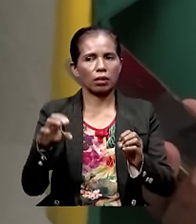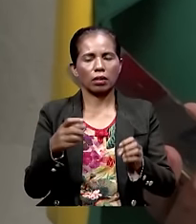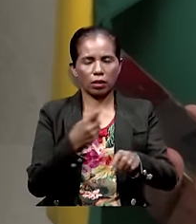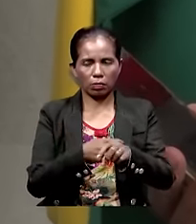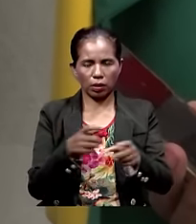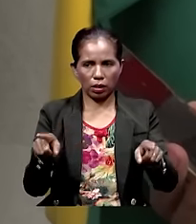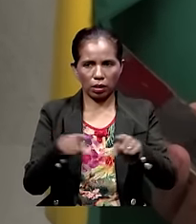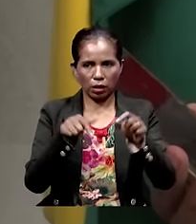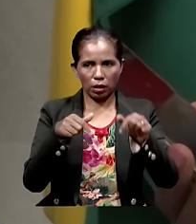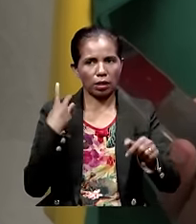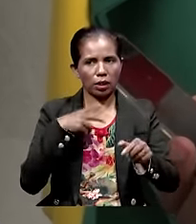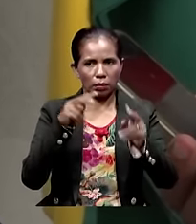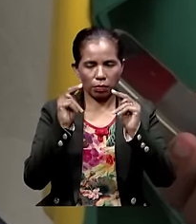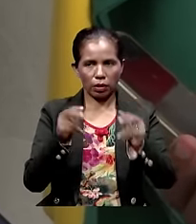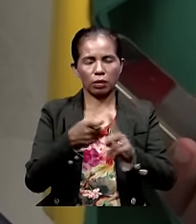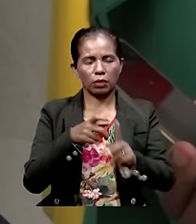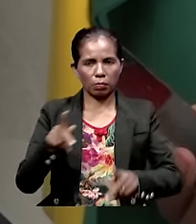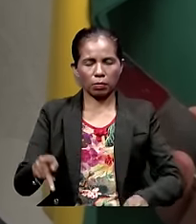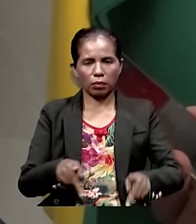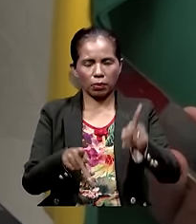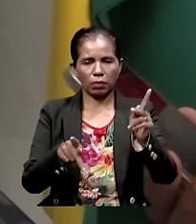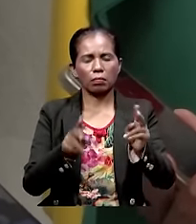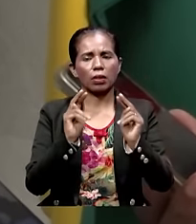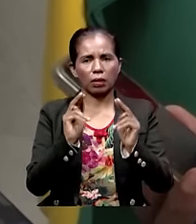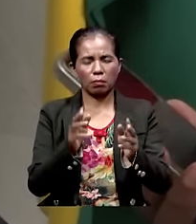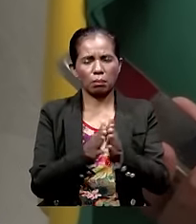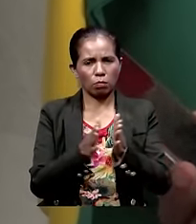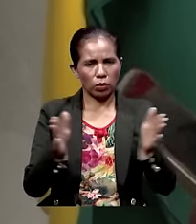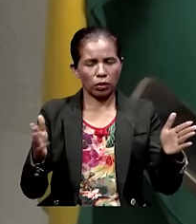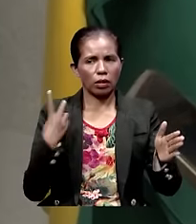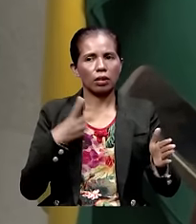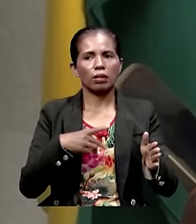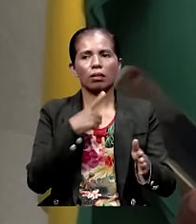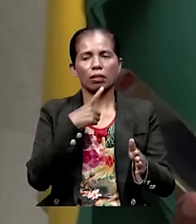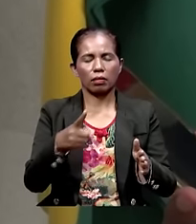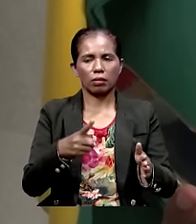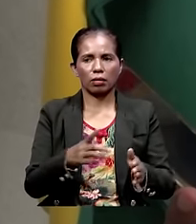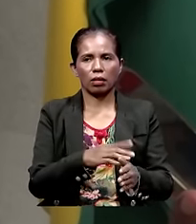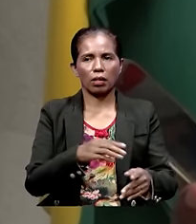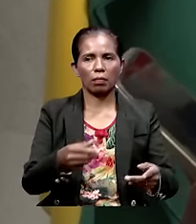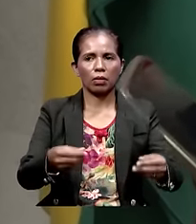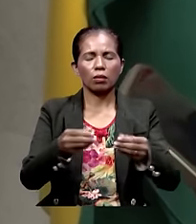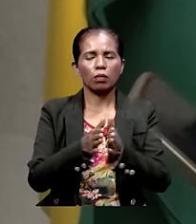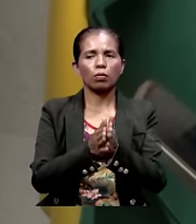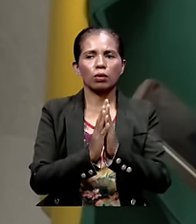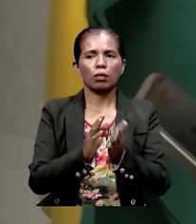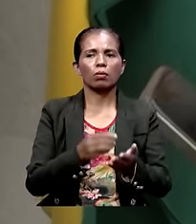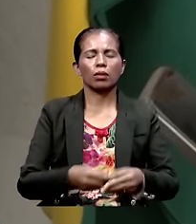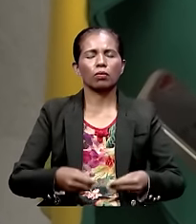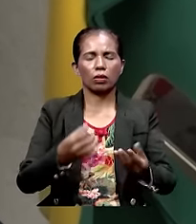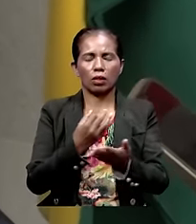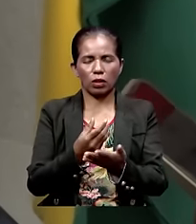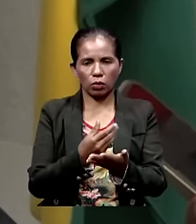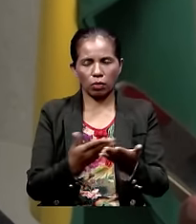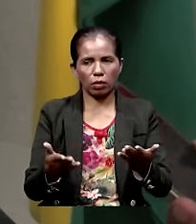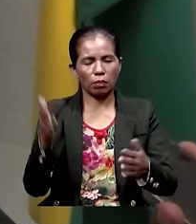tenia mana? Tambah itu necessary dari publik ni makas. I tenia be buat itu demand and supply. Em permintaan buat mesti itu supply no ituan. Tahu kau